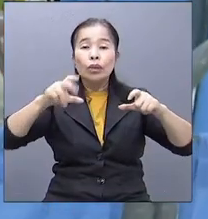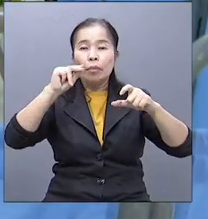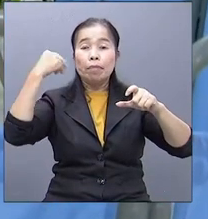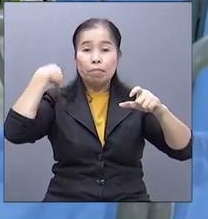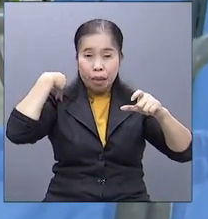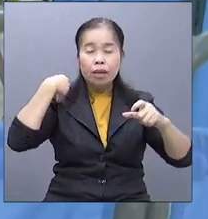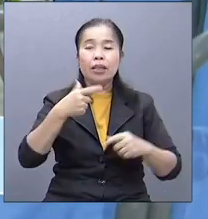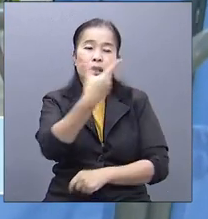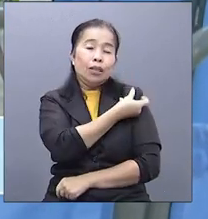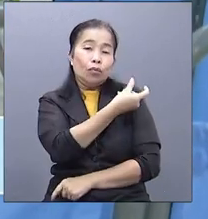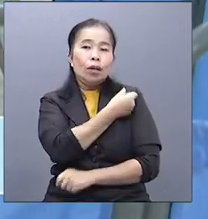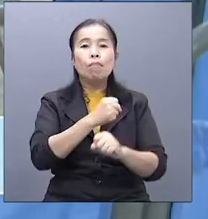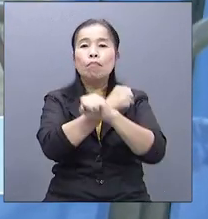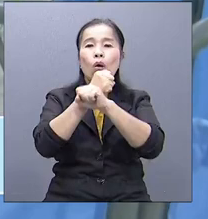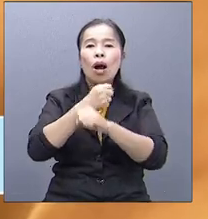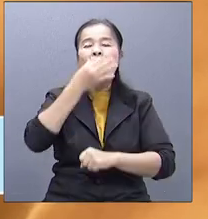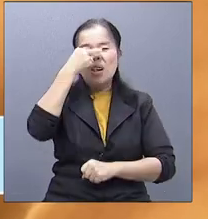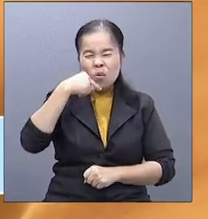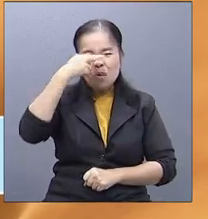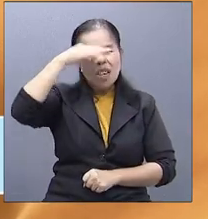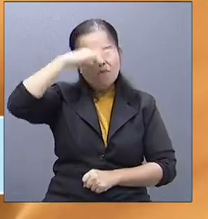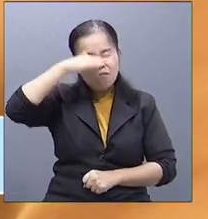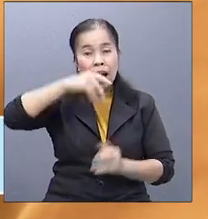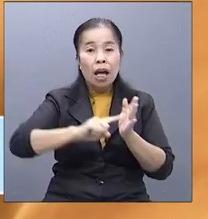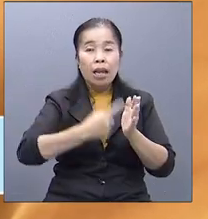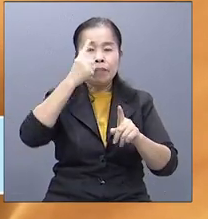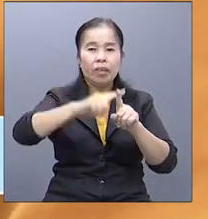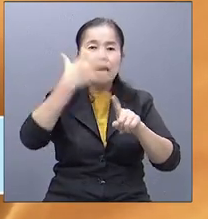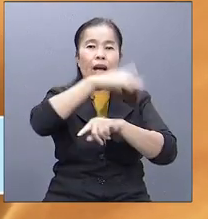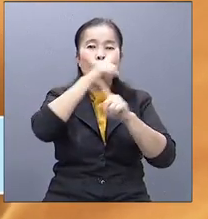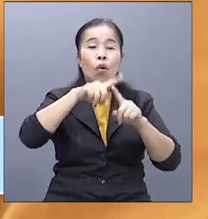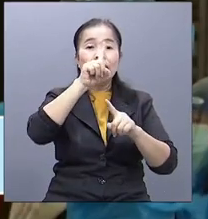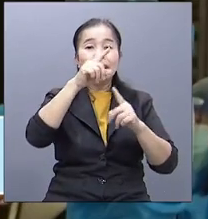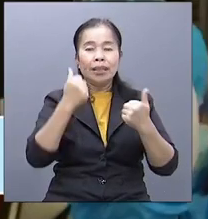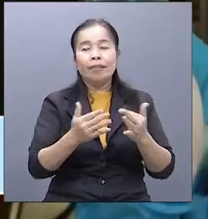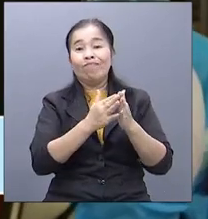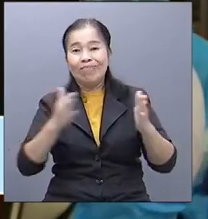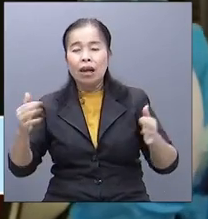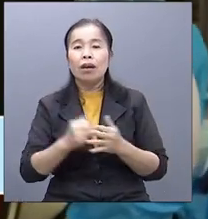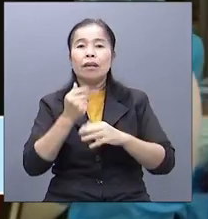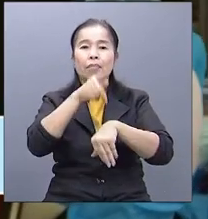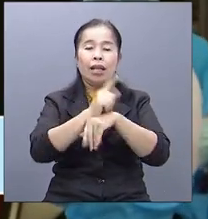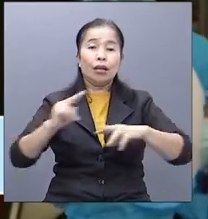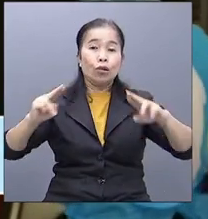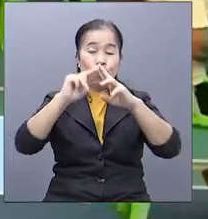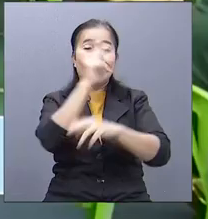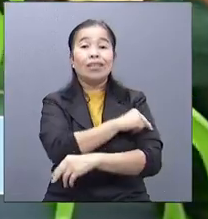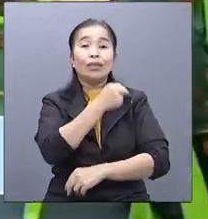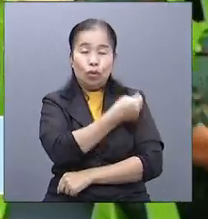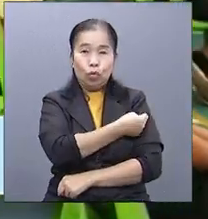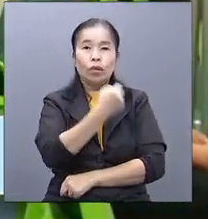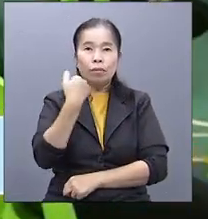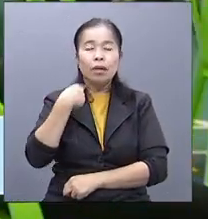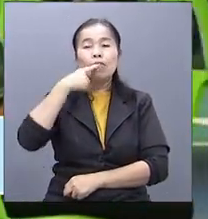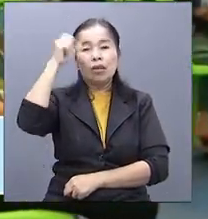ฉีดวัคซีนป้องกันโรคไข้หวัดใหญ่เริ่ม 1พฤษภาคมนี้โดยทางสำนักงานปลัดกระทรวงสาธารณสุขกระทรวงสาธารณสุข